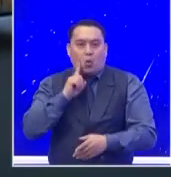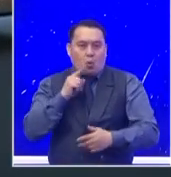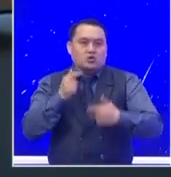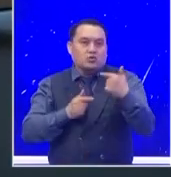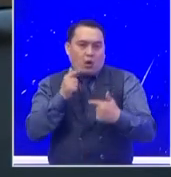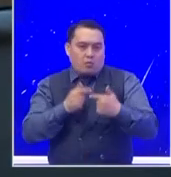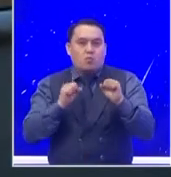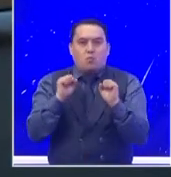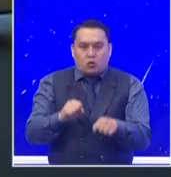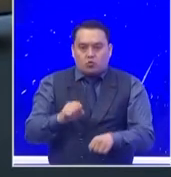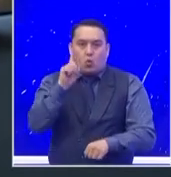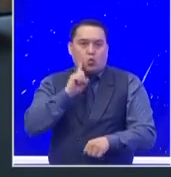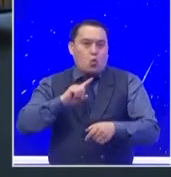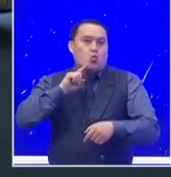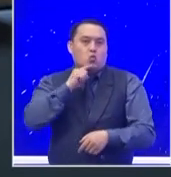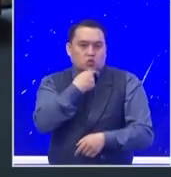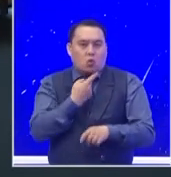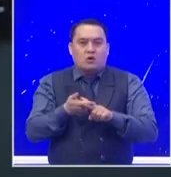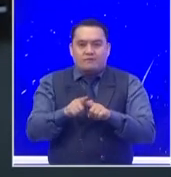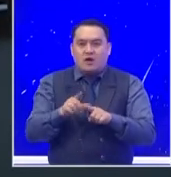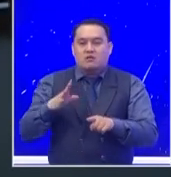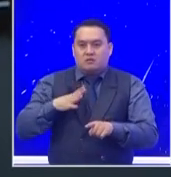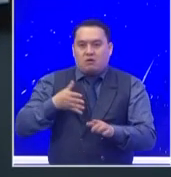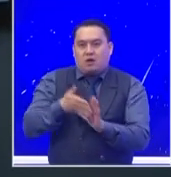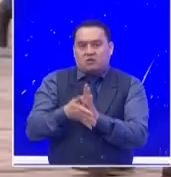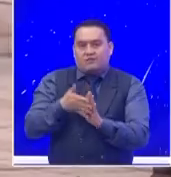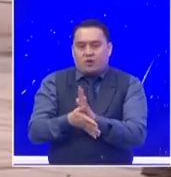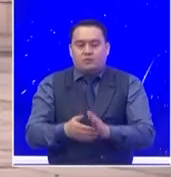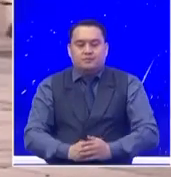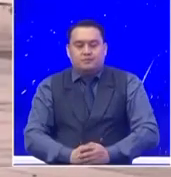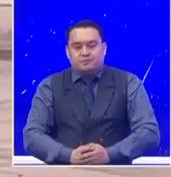конкурентоспособной, это также сократит уровень социальных издержек на платежи.